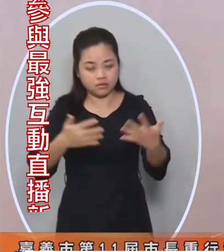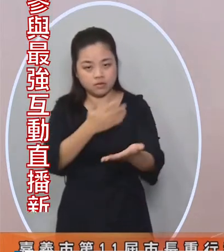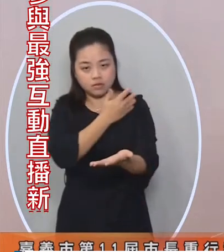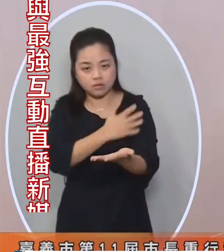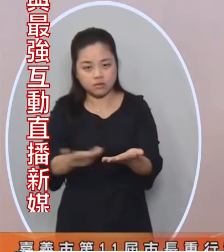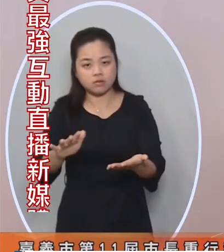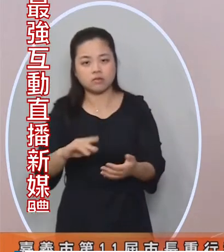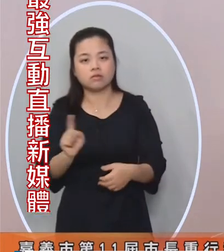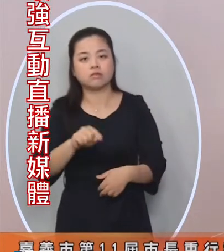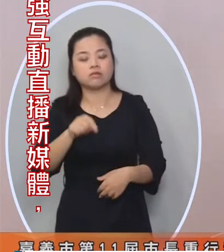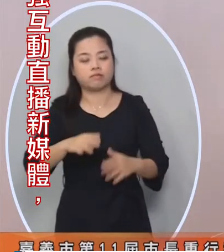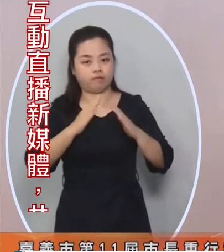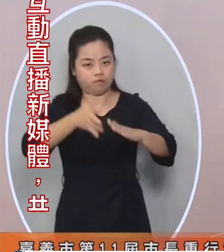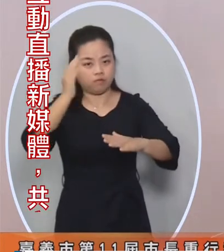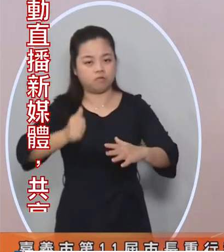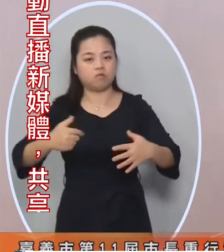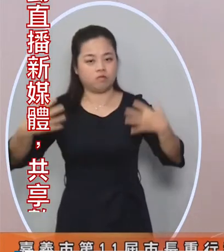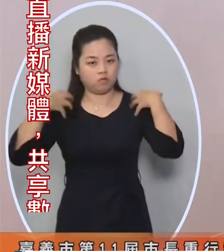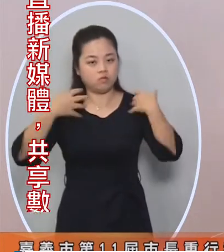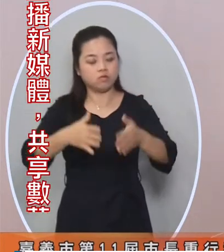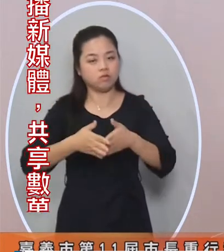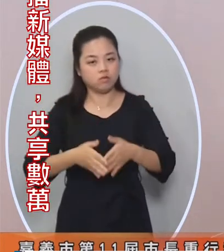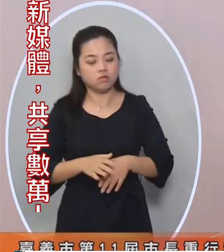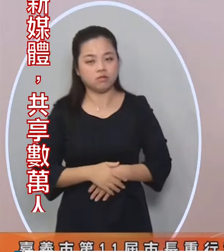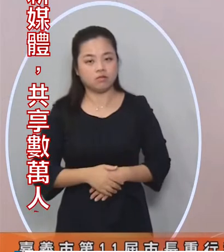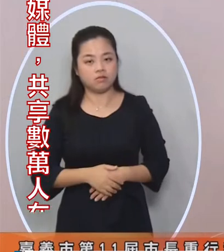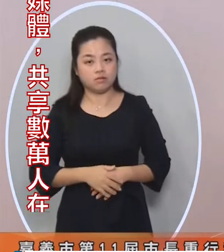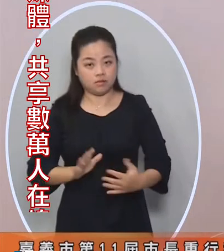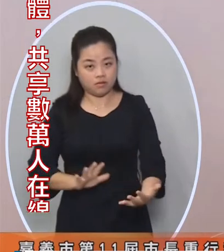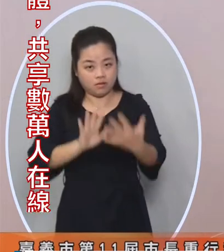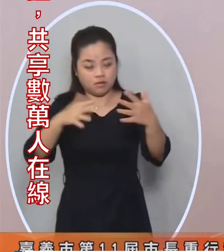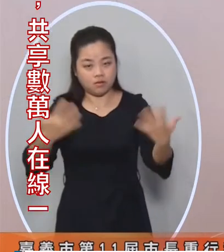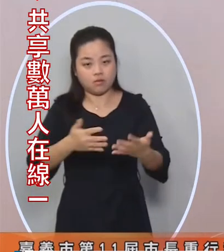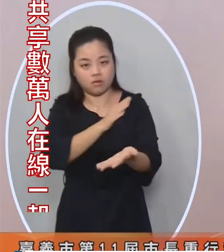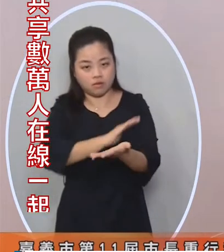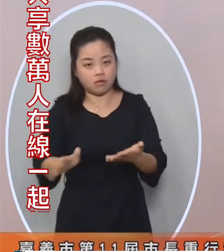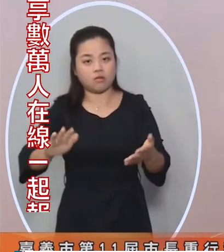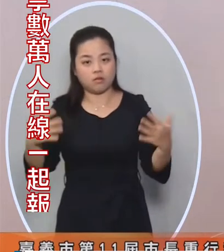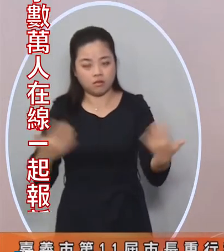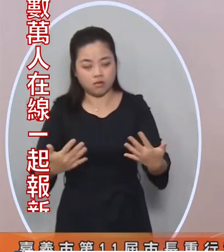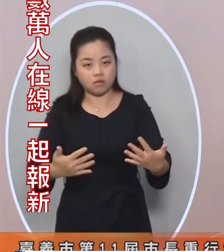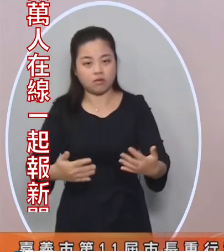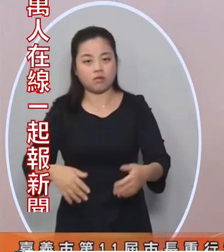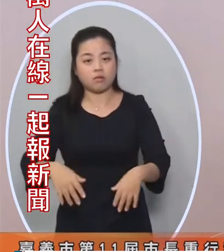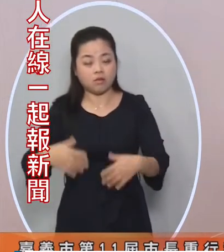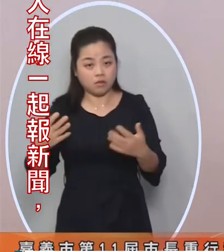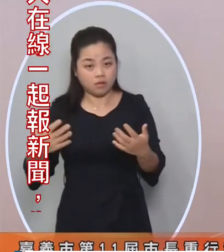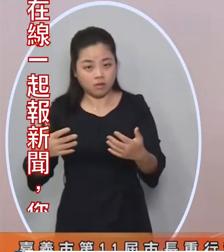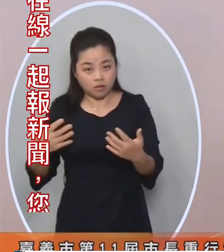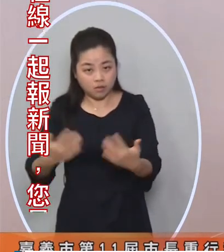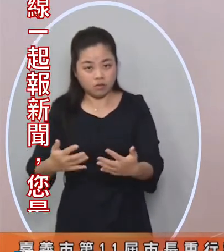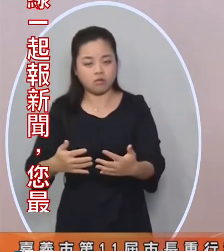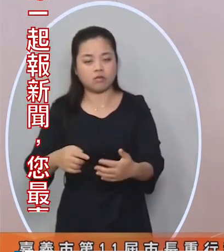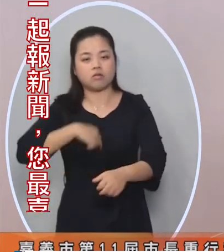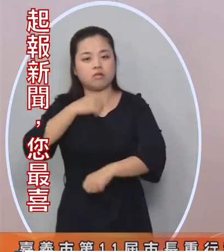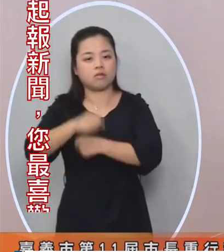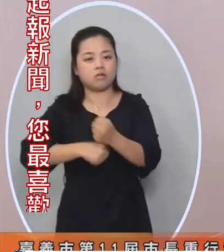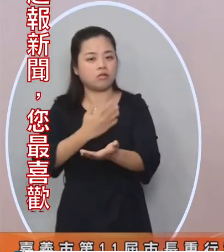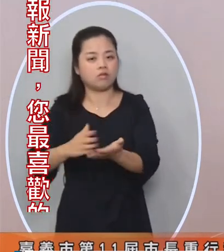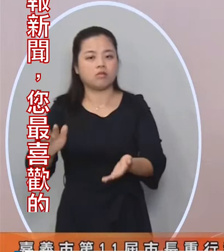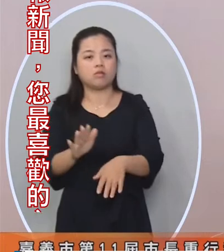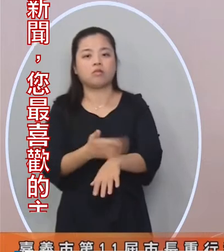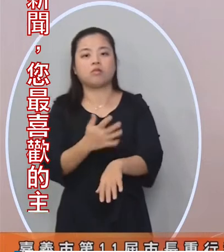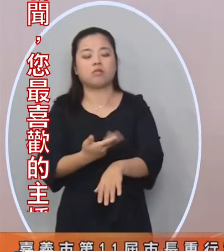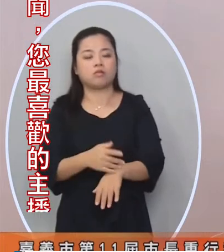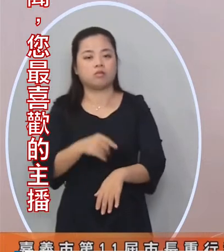决问题，这是一个市长上应该爱做的代志。面对问题，解决问题，问题盖住不会自动解决。这